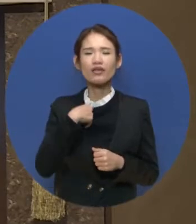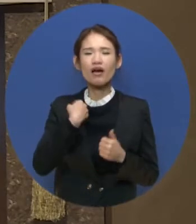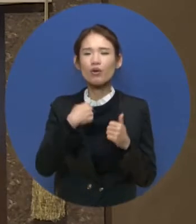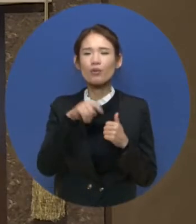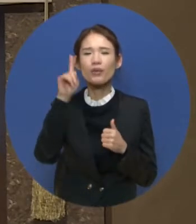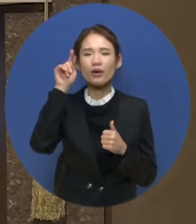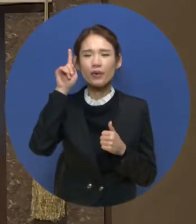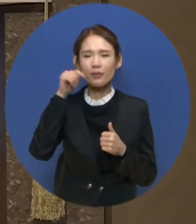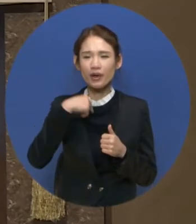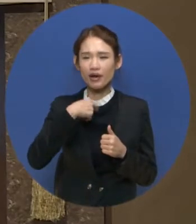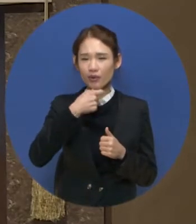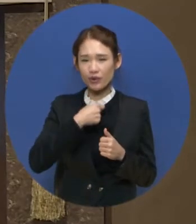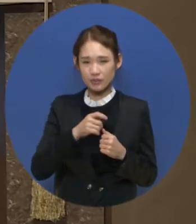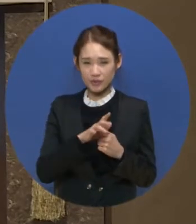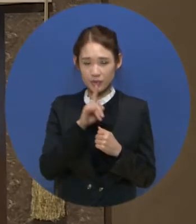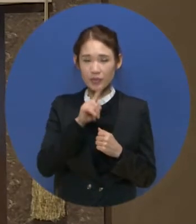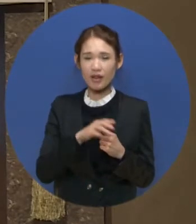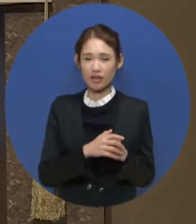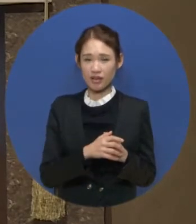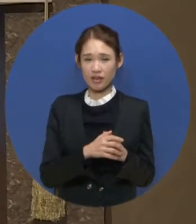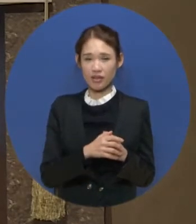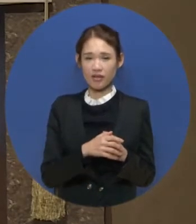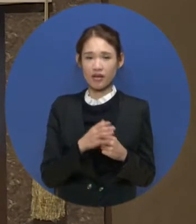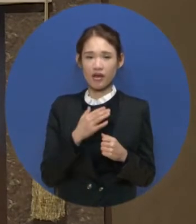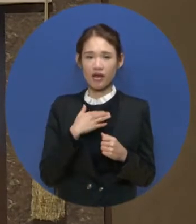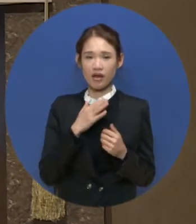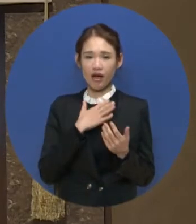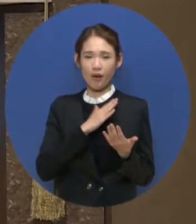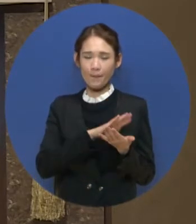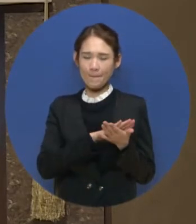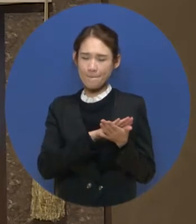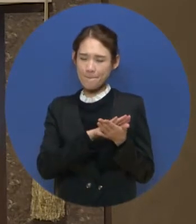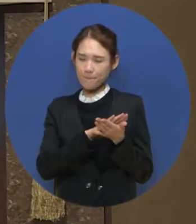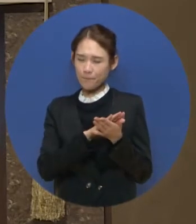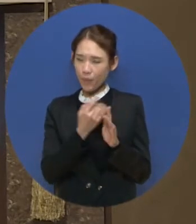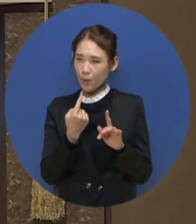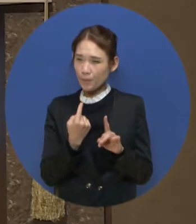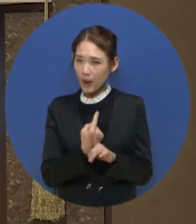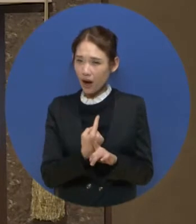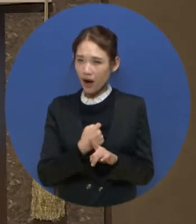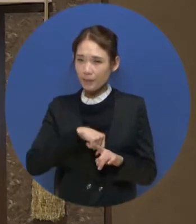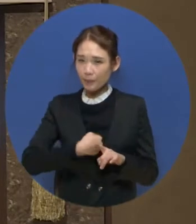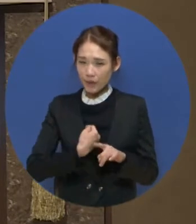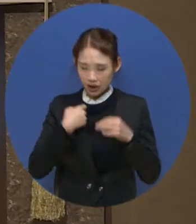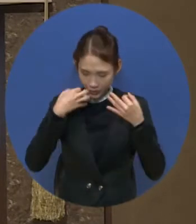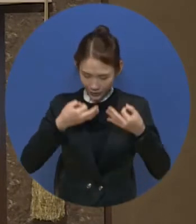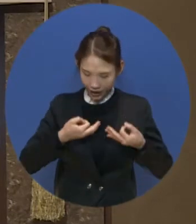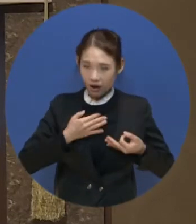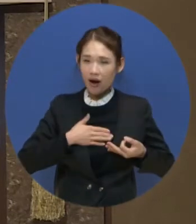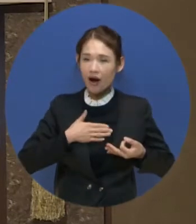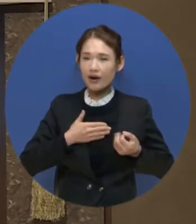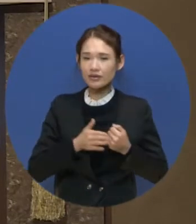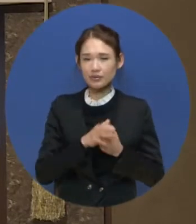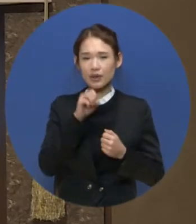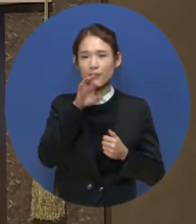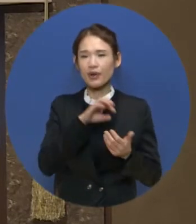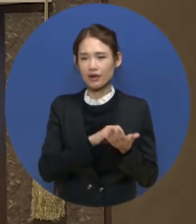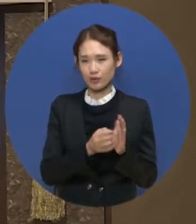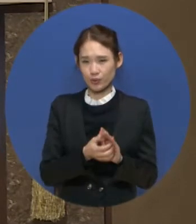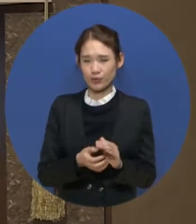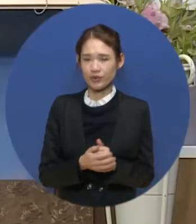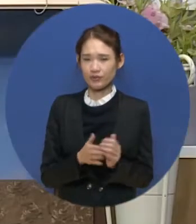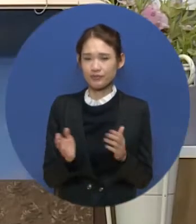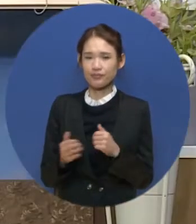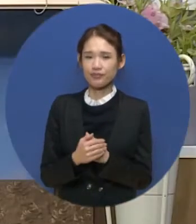받으면 안 돼? 이렇게. 그 그러니까 정도로요? 자기한테 변화가 생겼다는 걸 보니 아니까, 그렇게 얘기를 한다 그럽니다. 그리고 그래서.